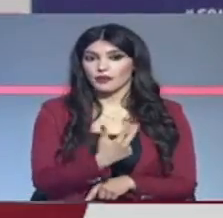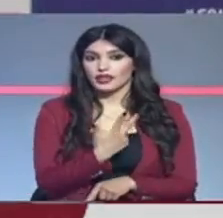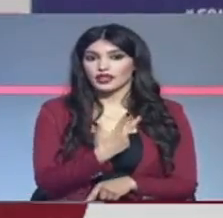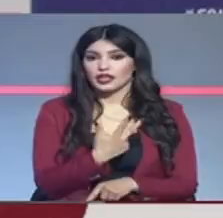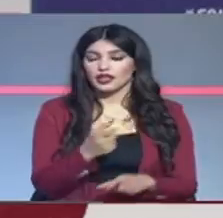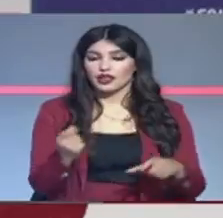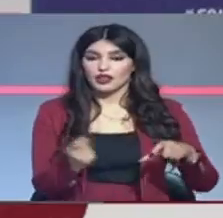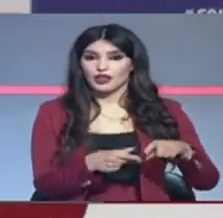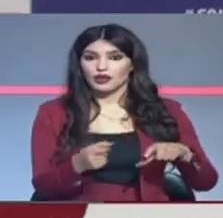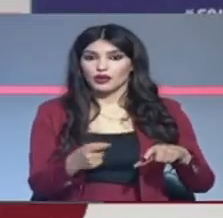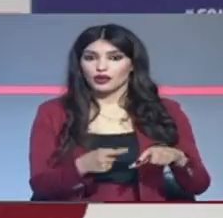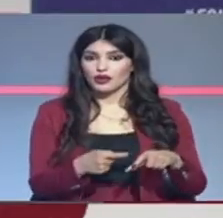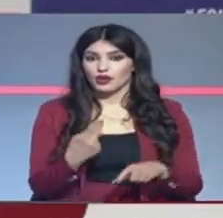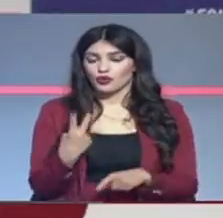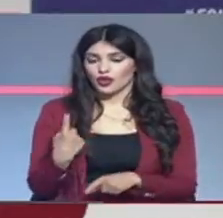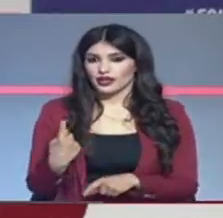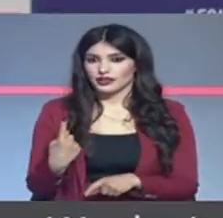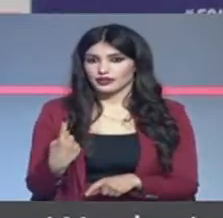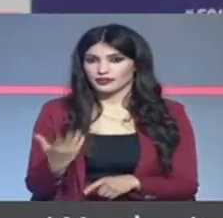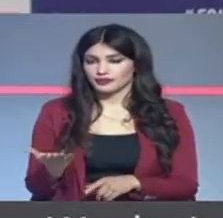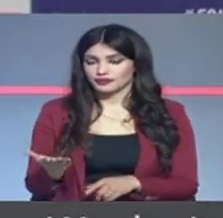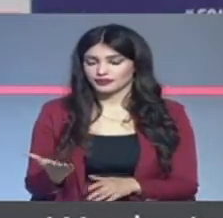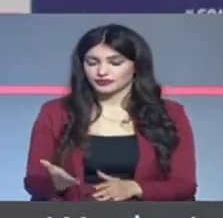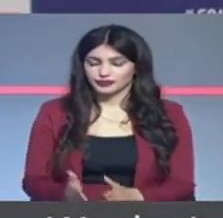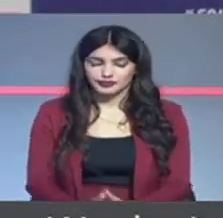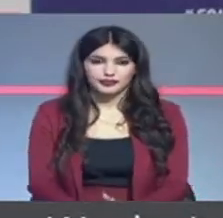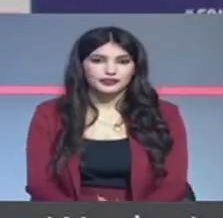اهداف مقابل هدف